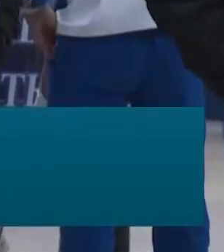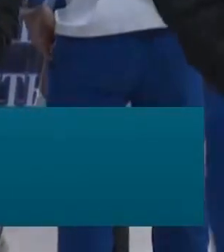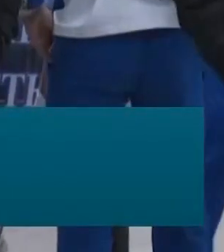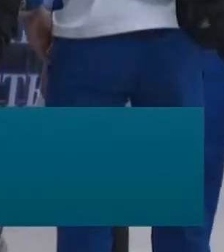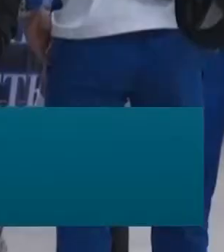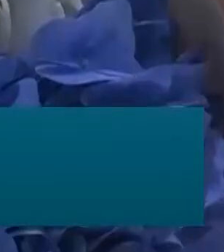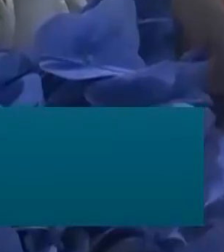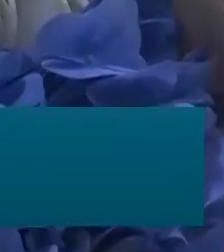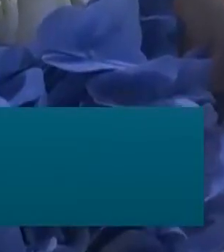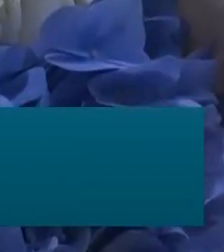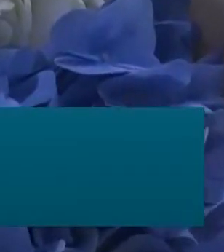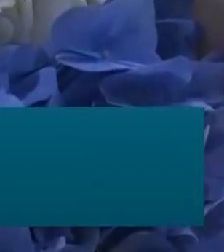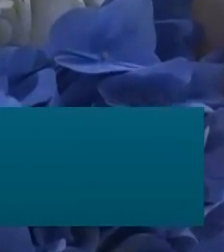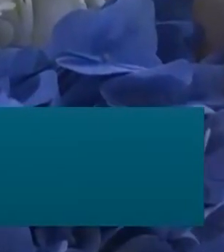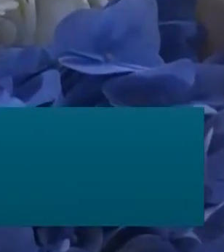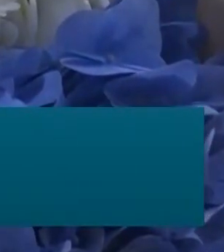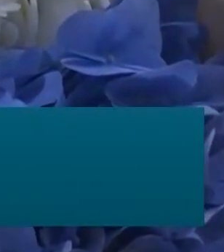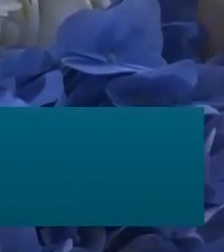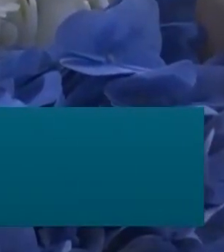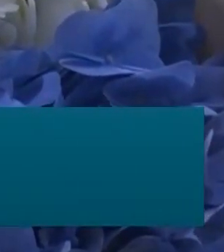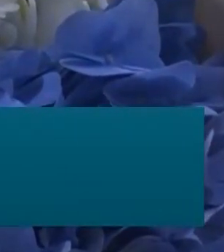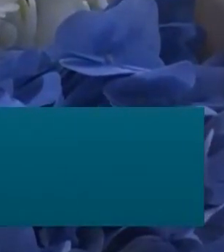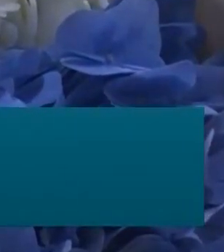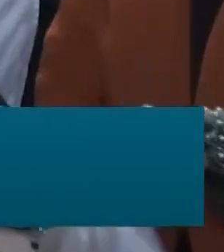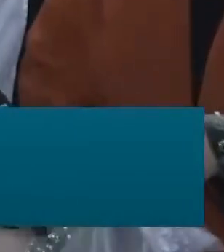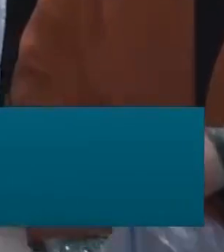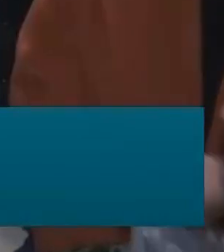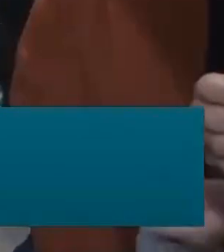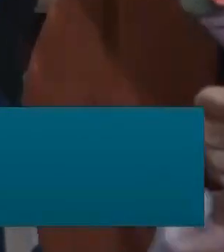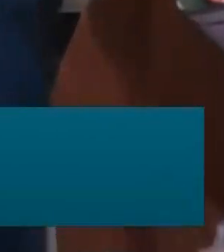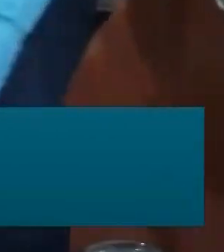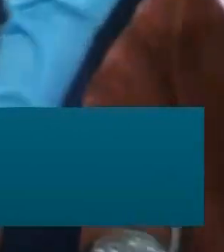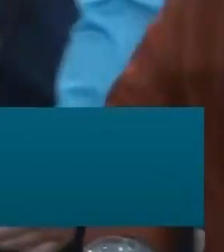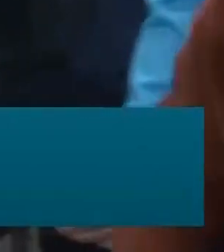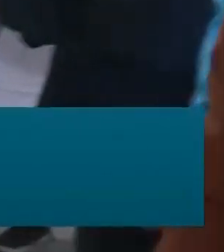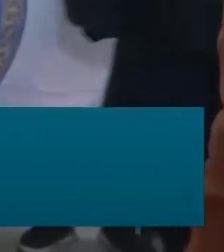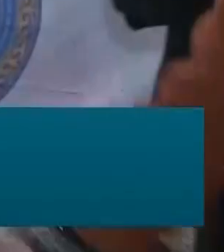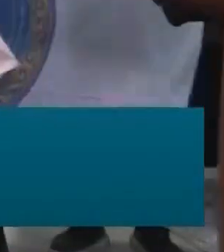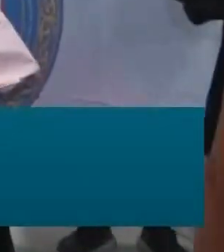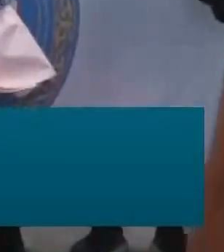Наши спортсмены завоевали 6 золотых медалей и заняли первое место в командном зачете.